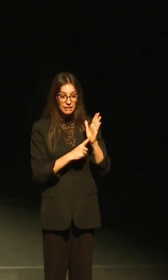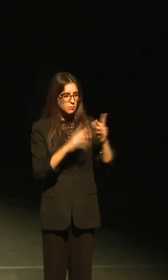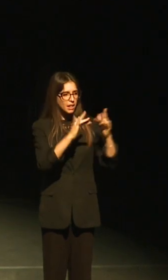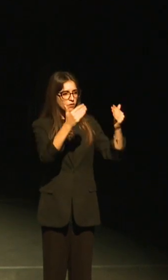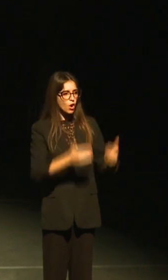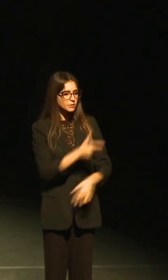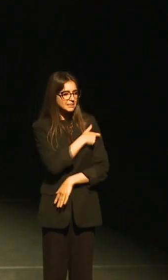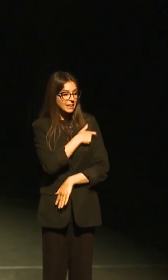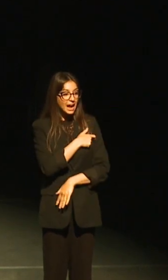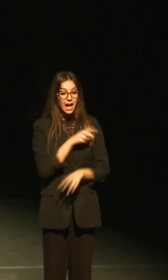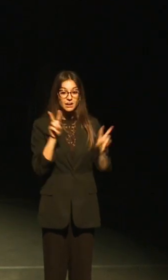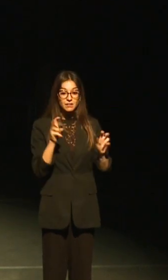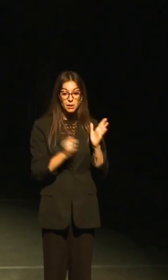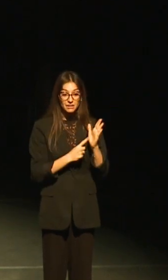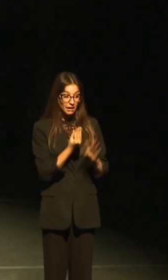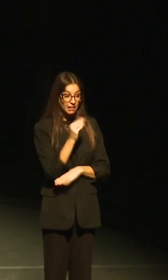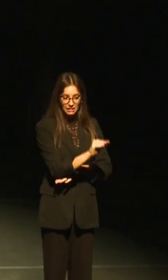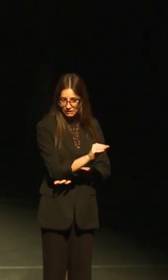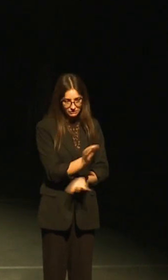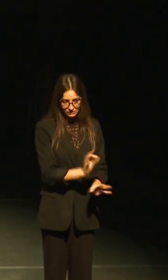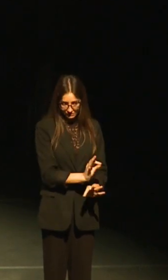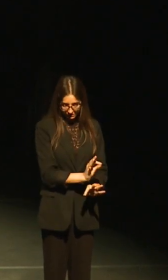Questo è un elemento gravissimo